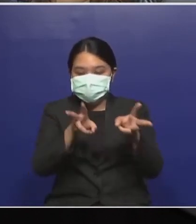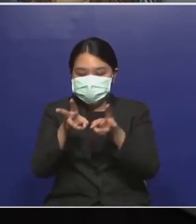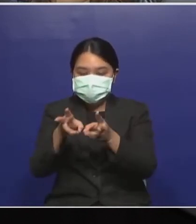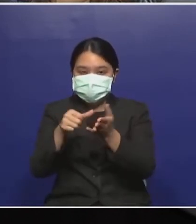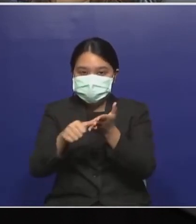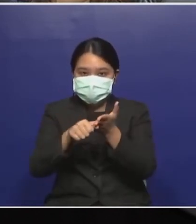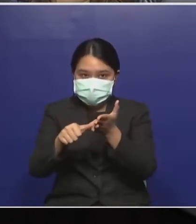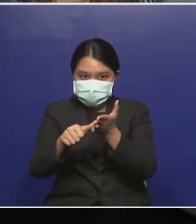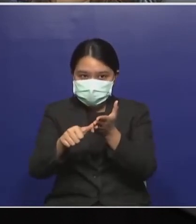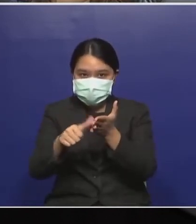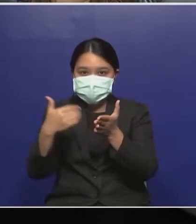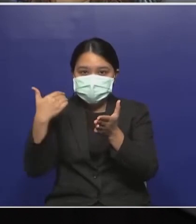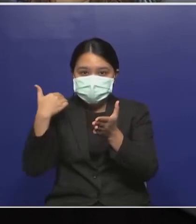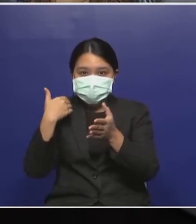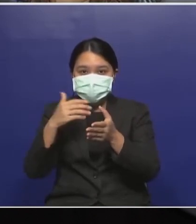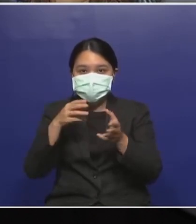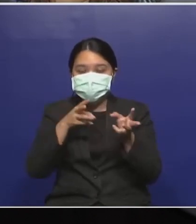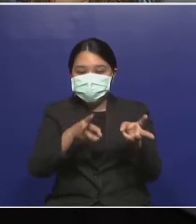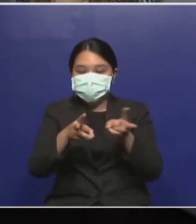3 ฝื้นฟูครับ